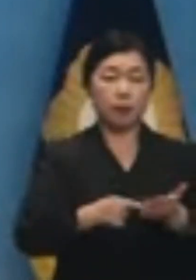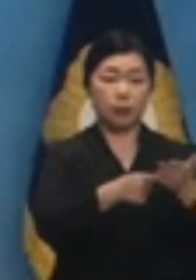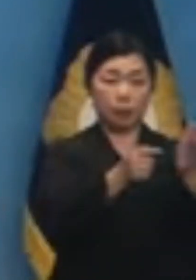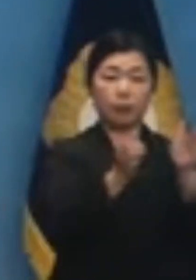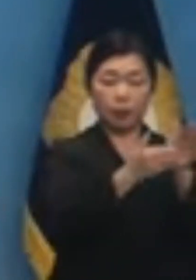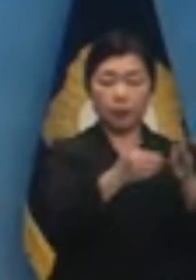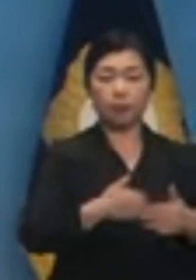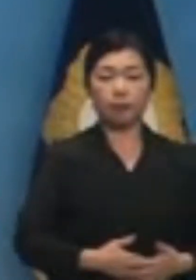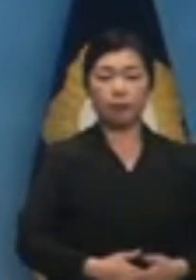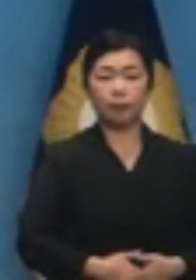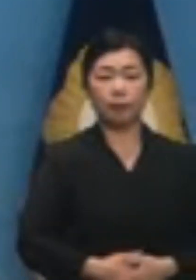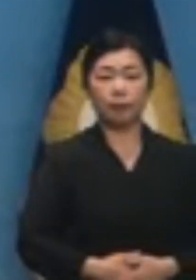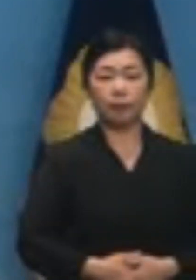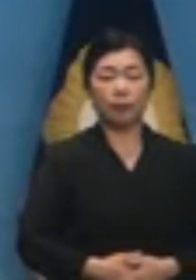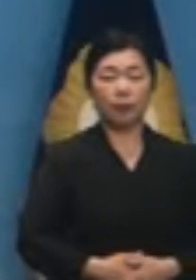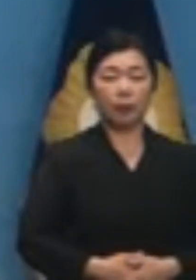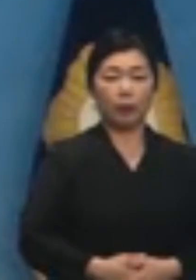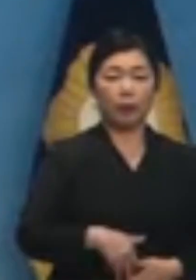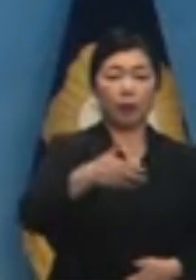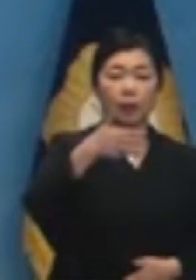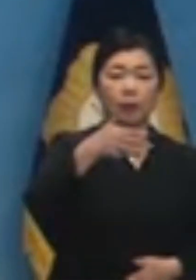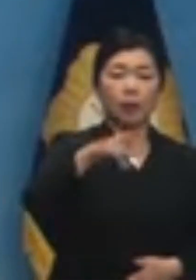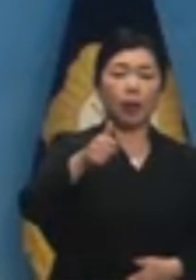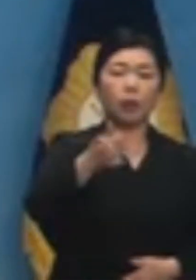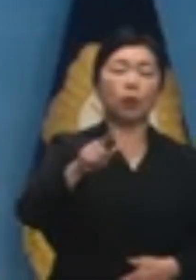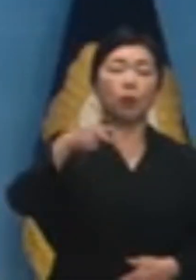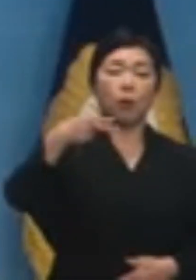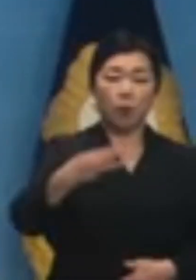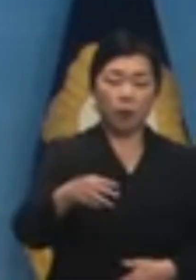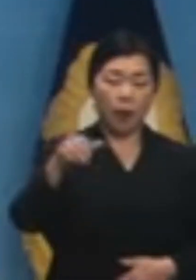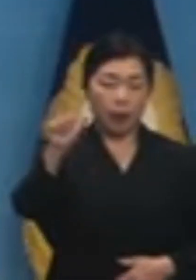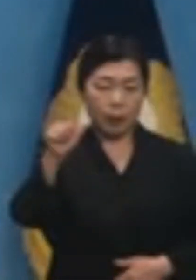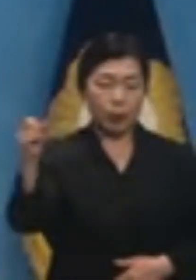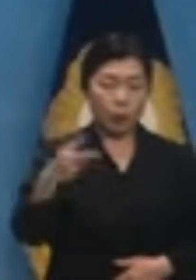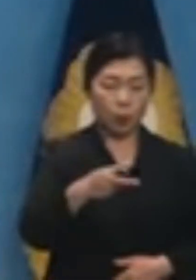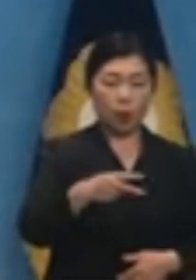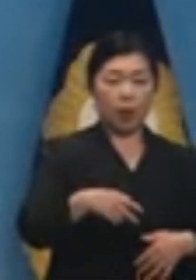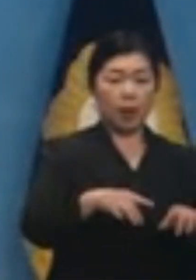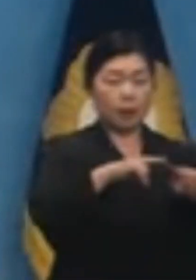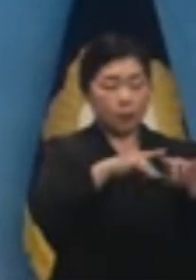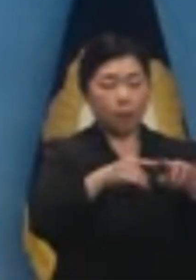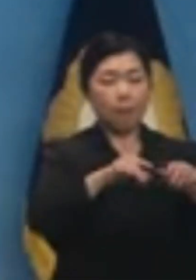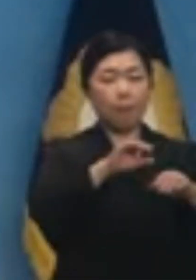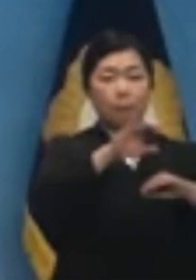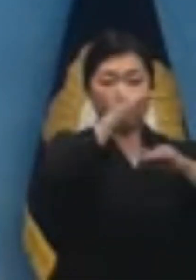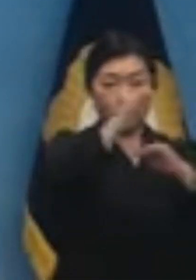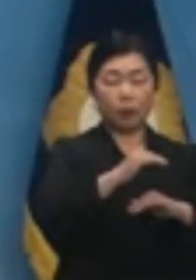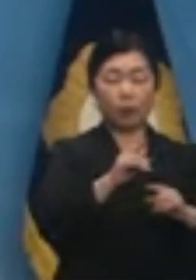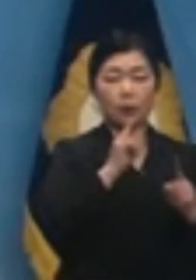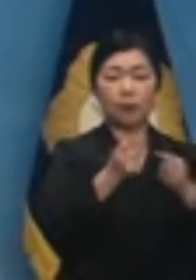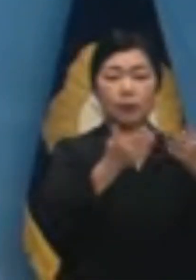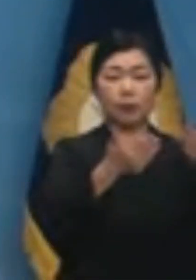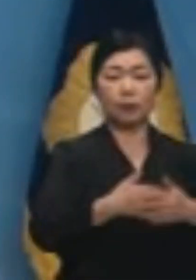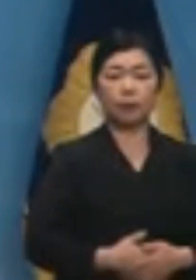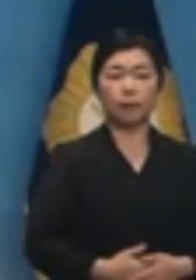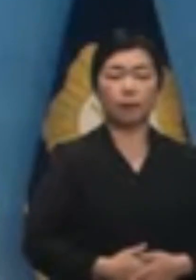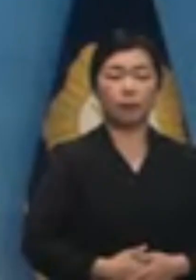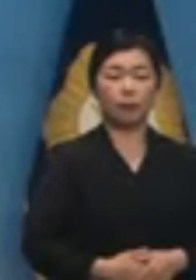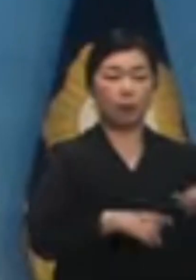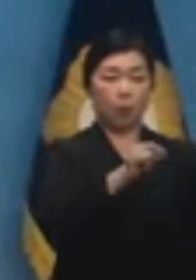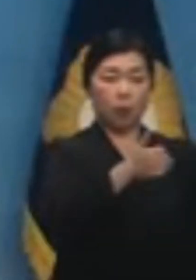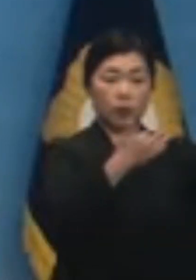보고드립니다. 채널A 돌직구쇼, TV조선 신동방통 방송 대응 보고입니다.